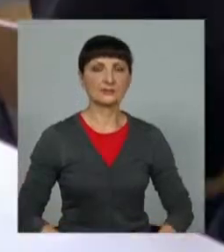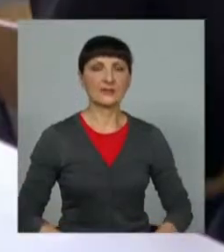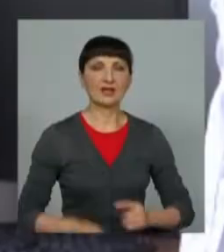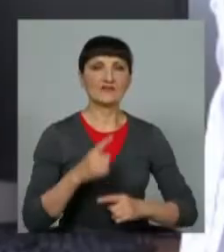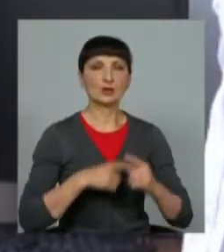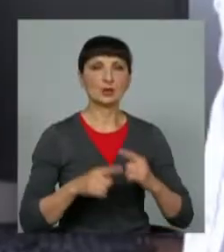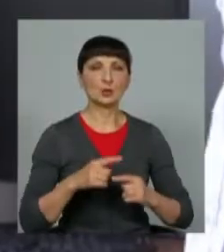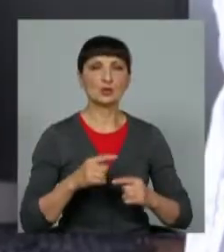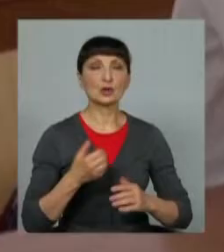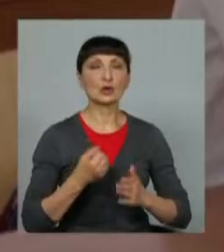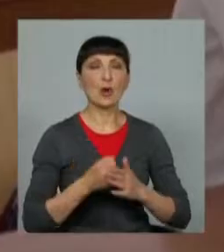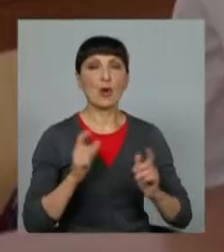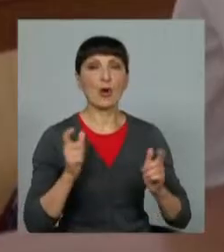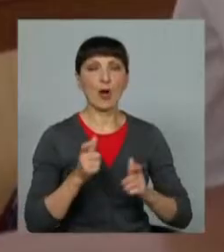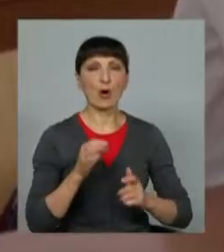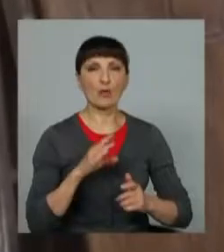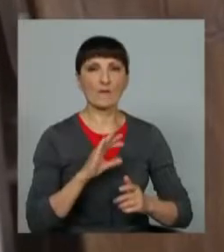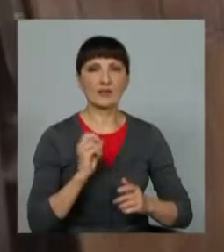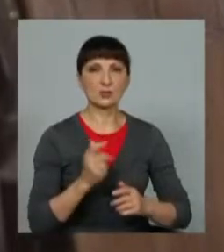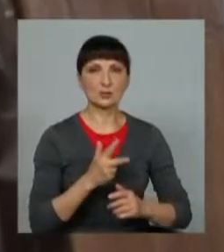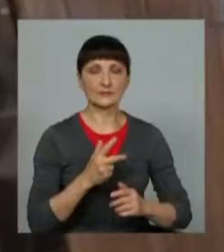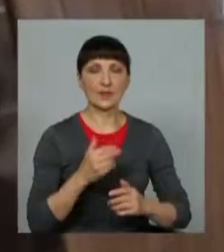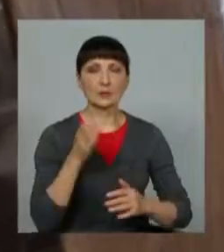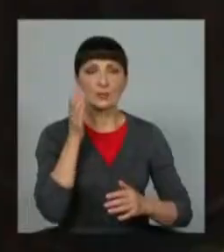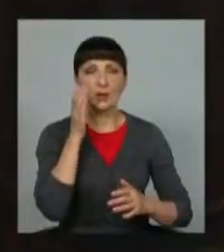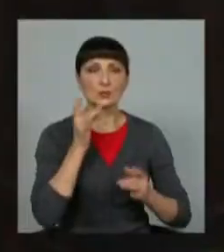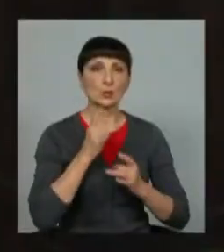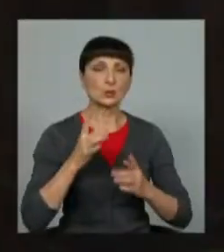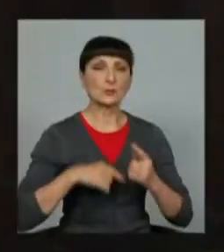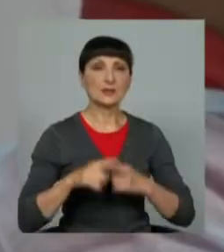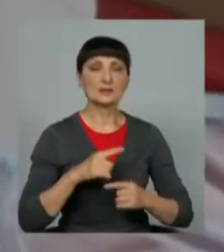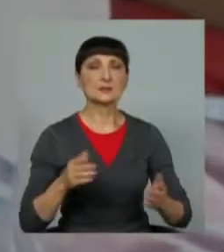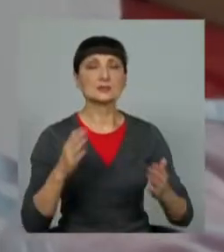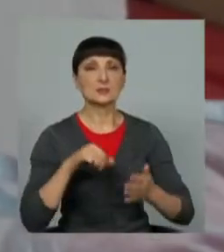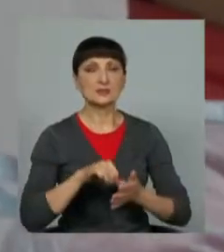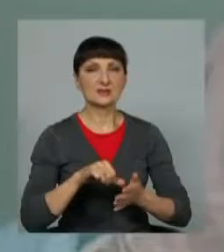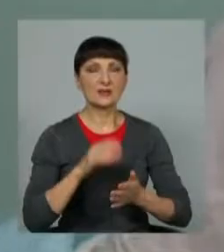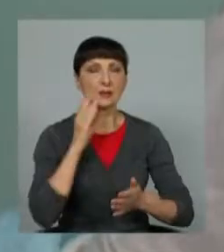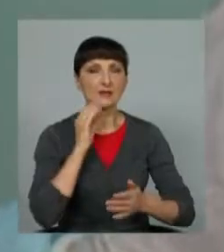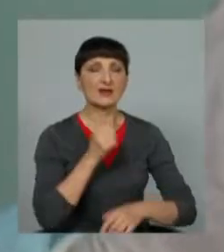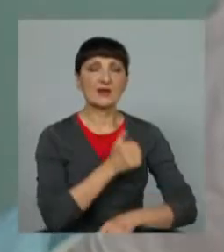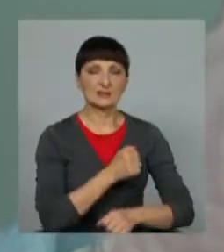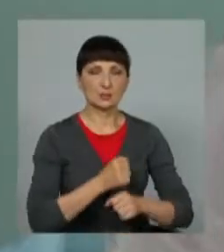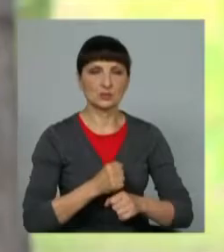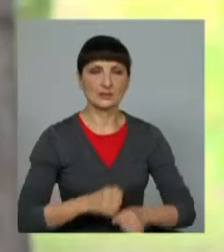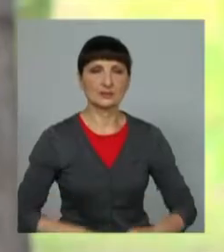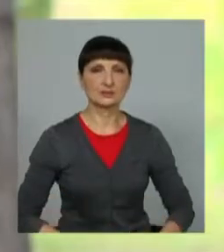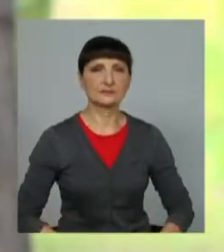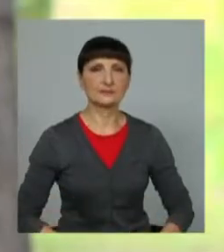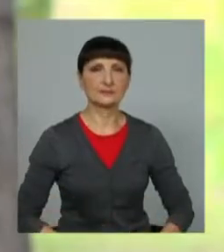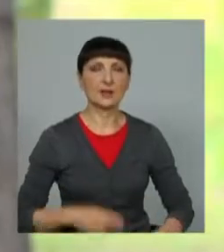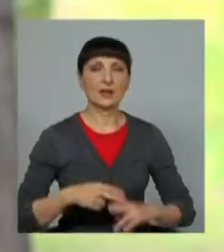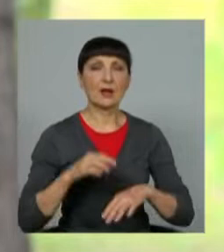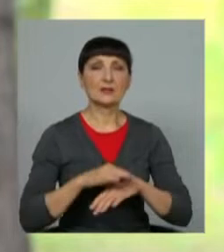Вернуться к доковидной жизни. Представители сфер образования, культуры и бизнеса призывают алматинцев вакцинироваться. Эта